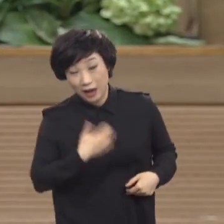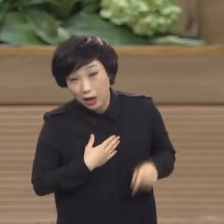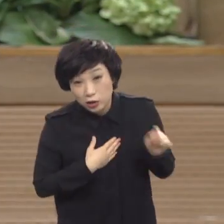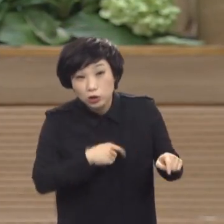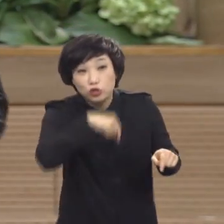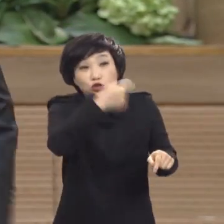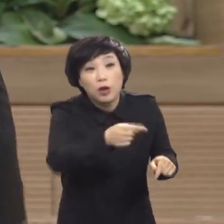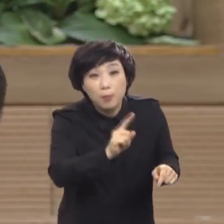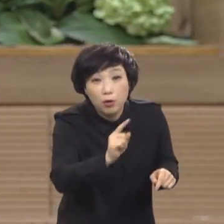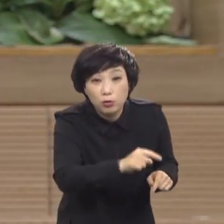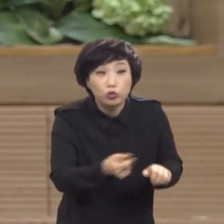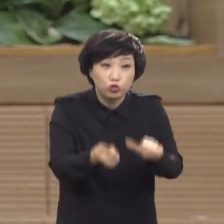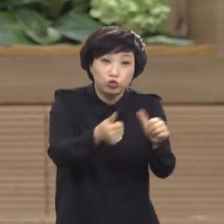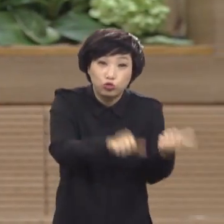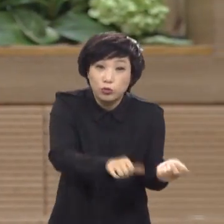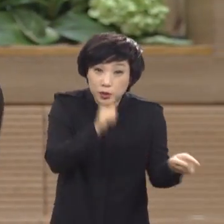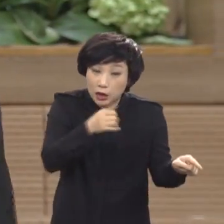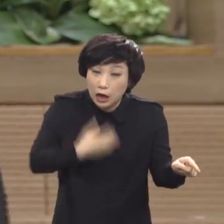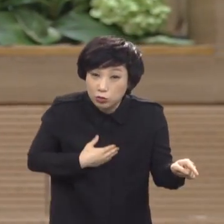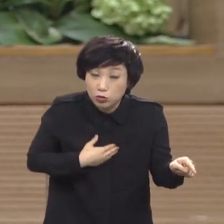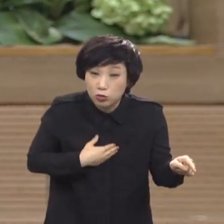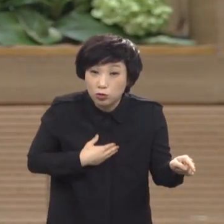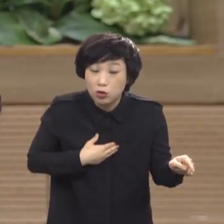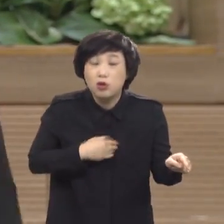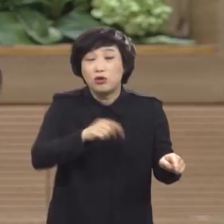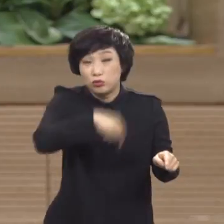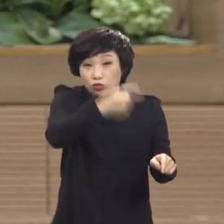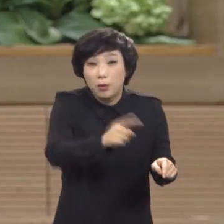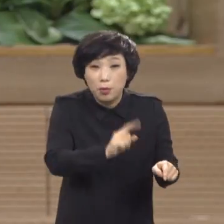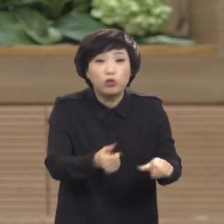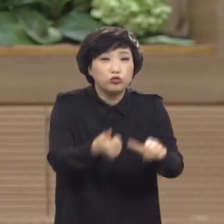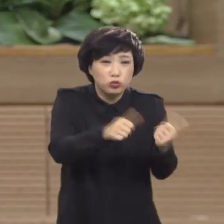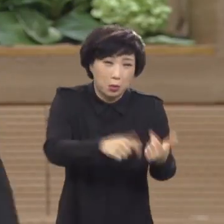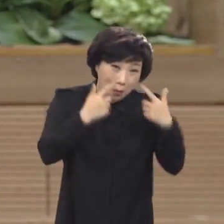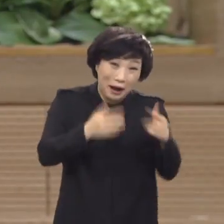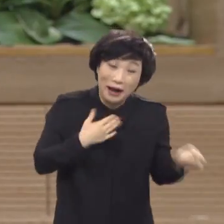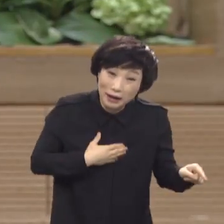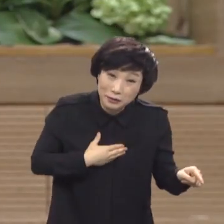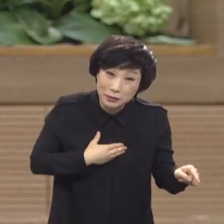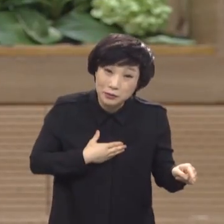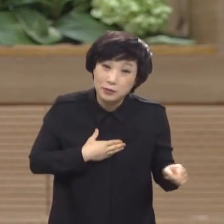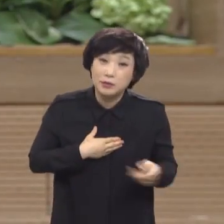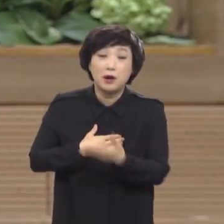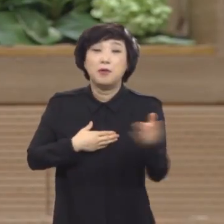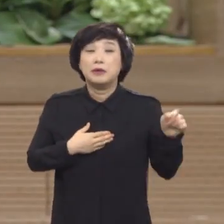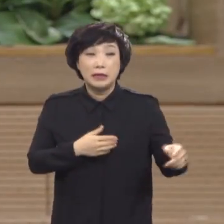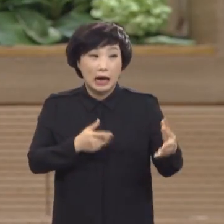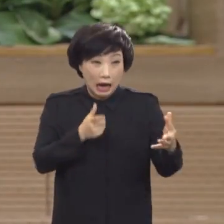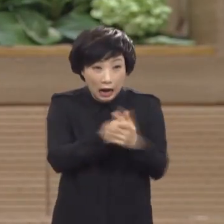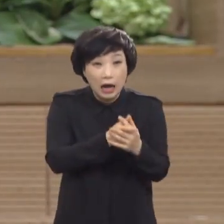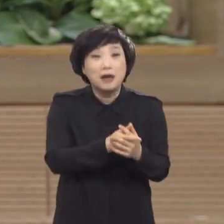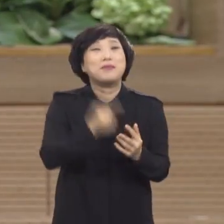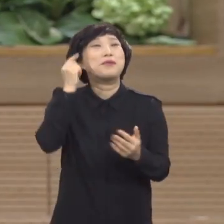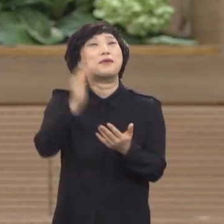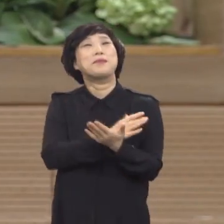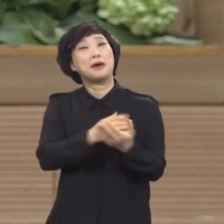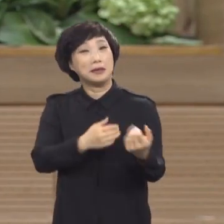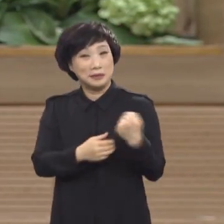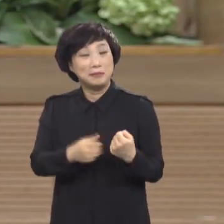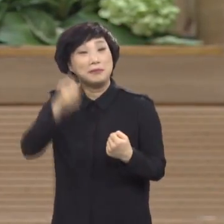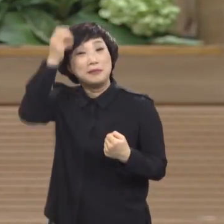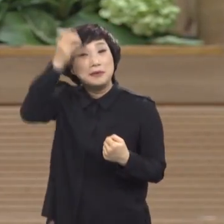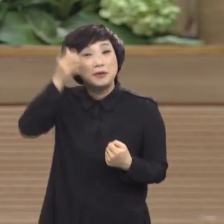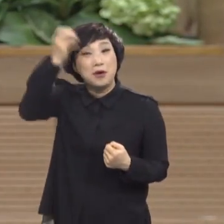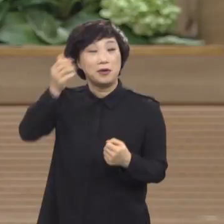그 뒤에는 반드시 죽음이 있어. 반드시 죽음이 있어. 요걸 분별할 수 있는 분별의